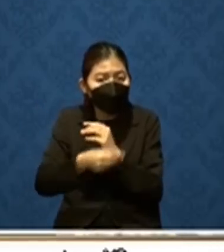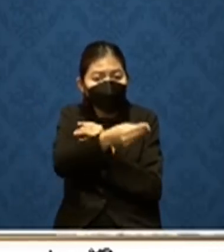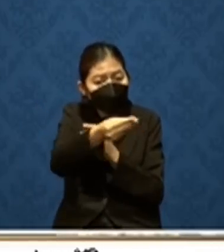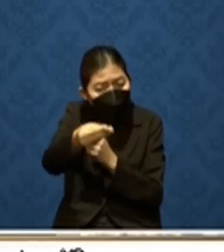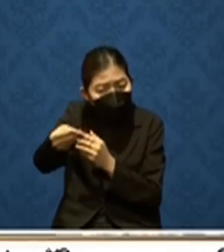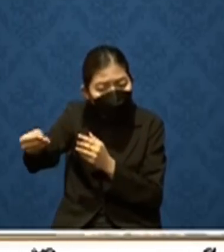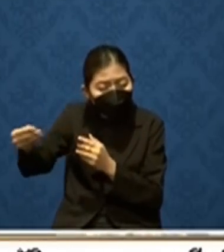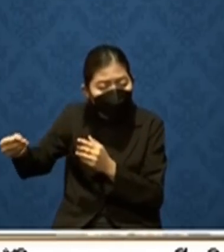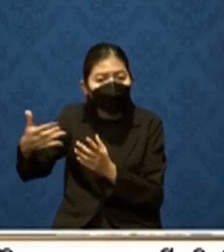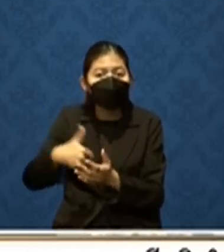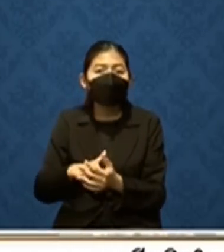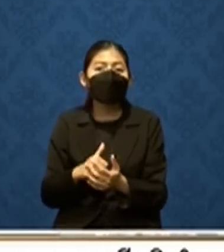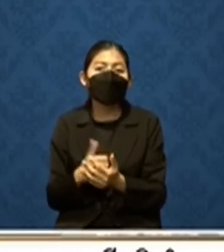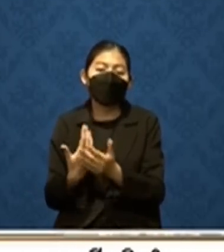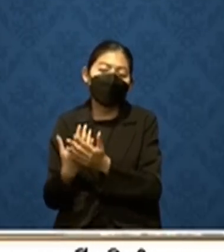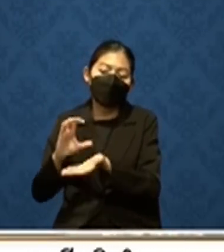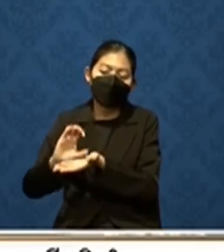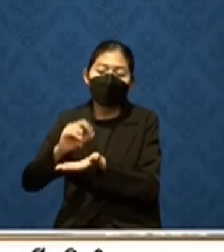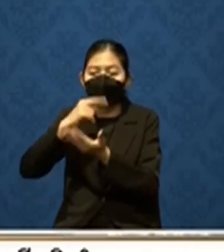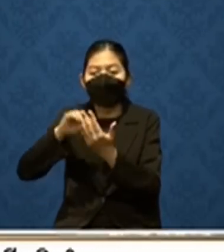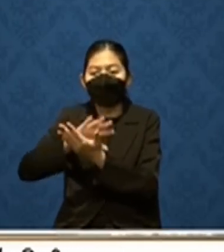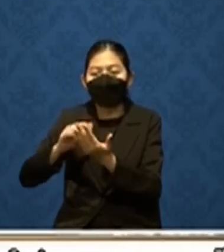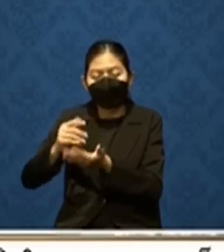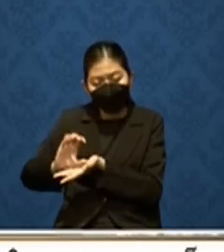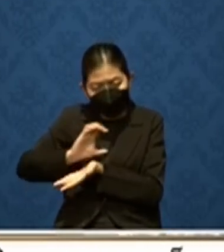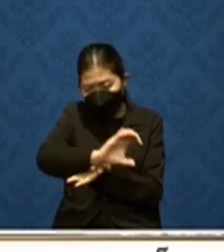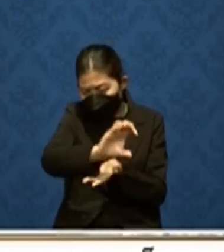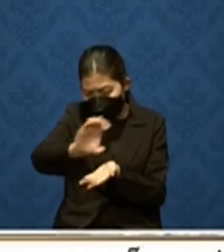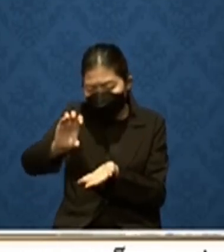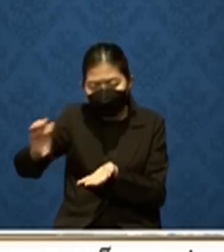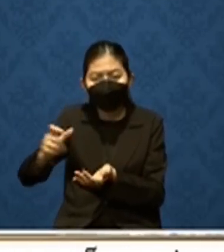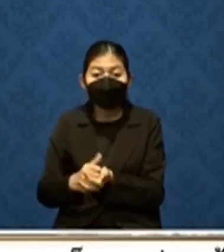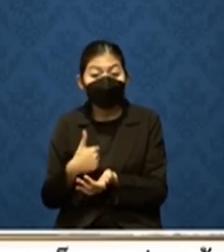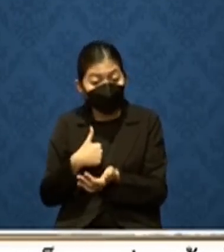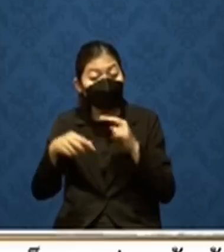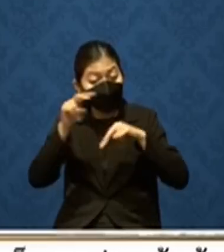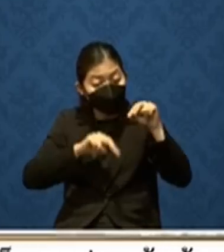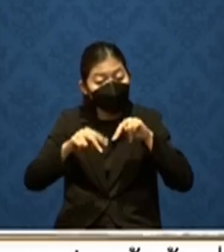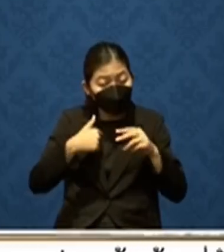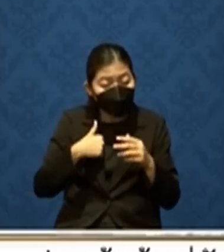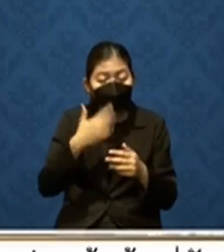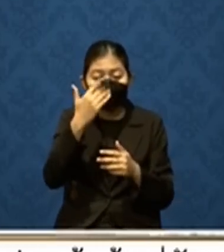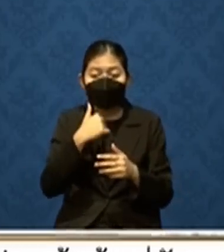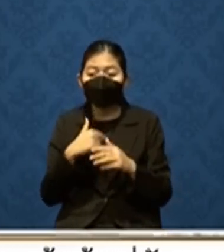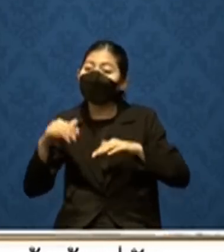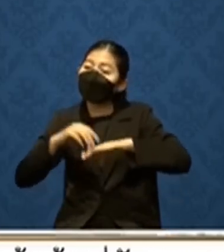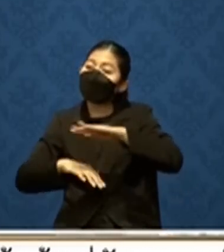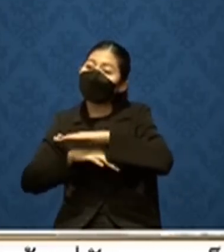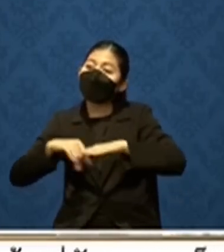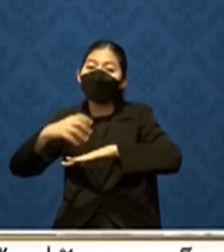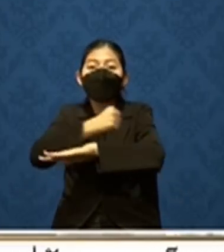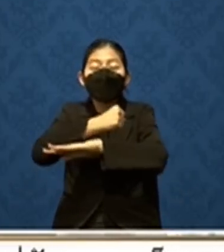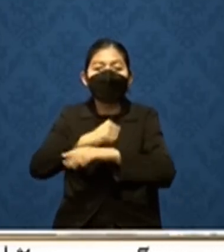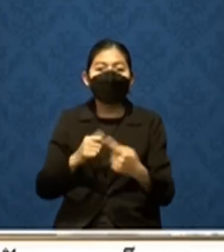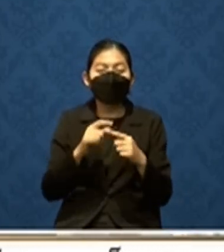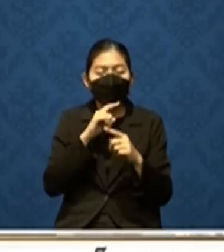มีเพียงเพื่อเอาเมื่อประมาณแผ่นดินไปบอกว่าฉันดูแลไว้เพื่อเป็นหาทางการเมืองนั้นแต่หารู้ไหมว่าสิ่งนั้น